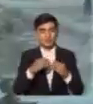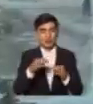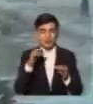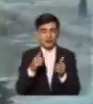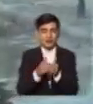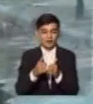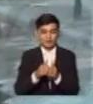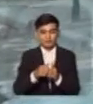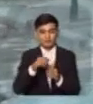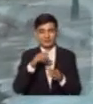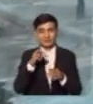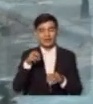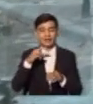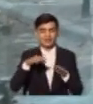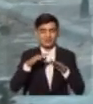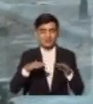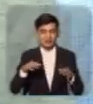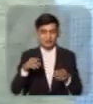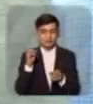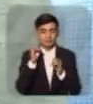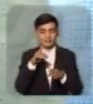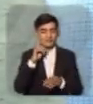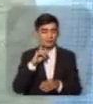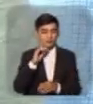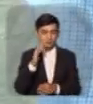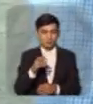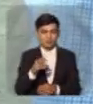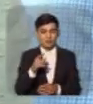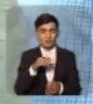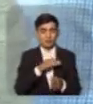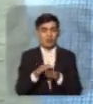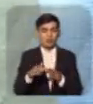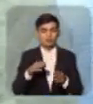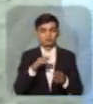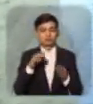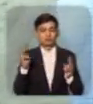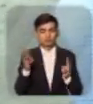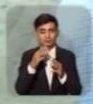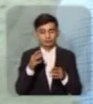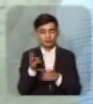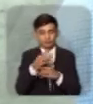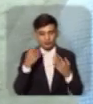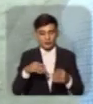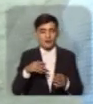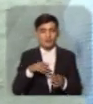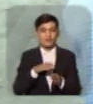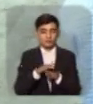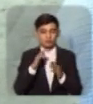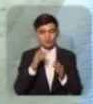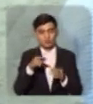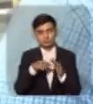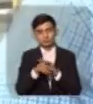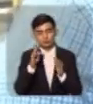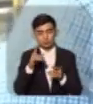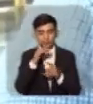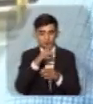маңдағы балабақшаға орналастырамыз деп отыр. Өрт толығымен сөніп біткеннен кейін сәтінгіде шешім қабылданады. Кіргізуге бола ма, болмай